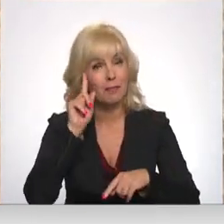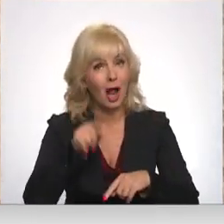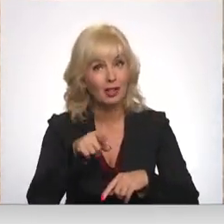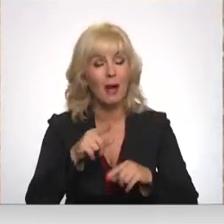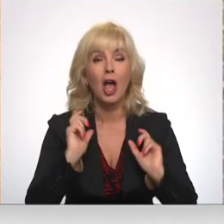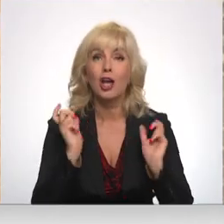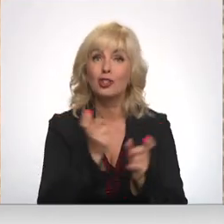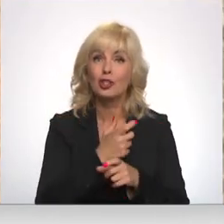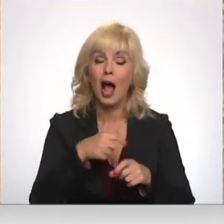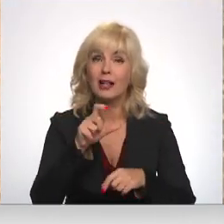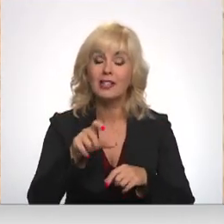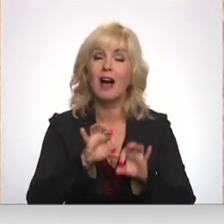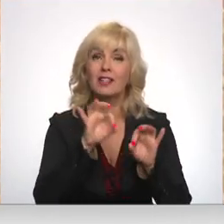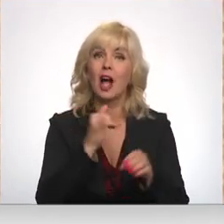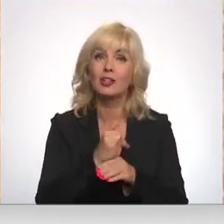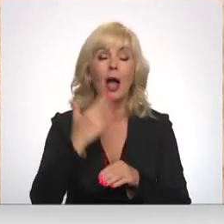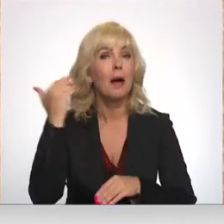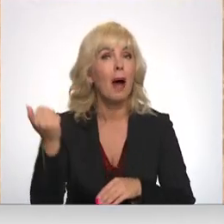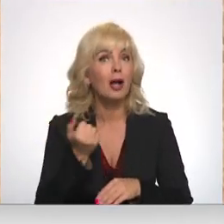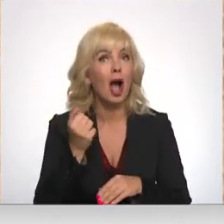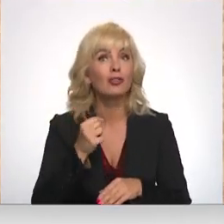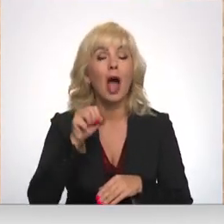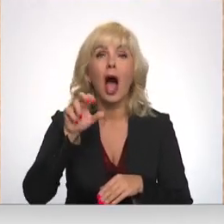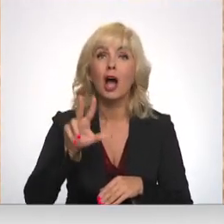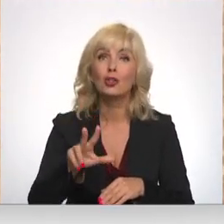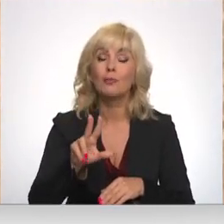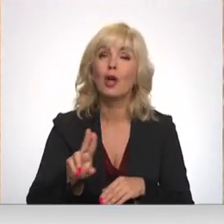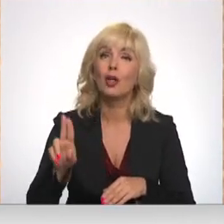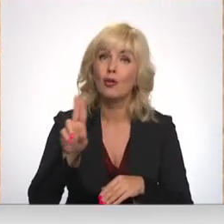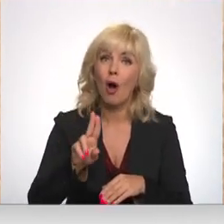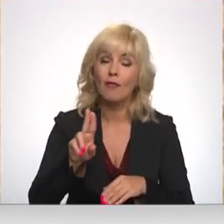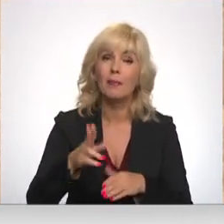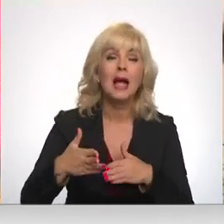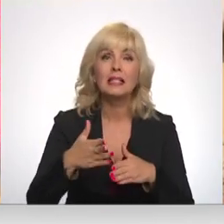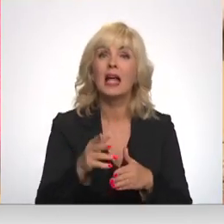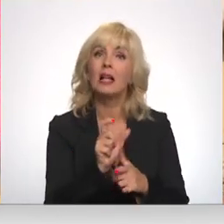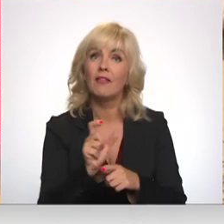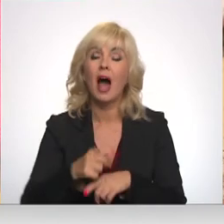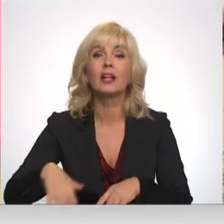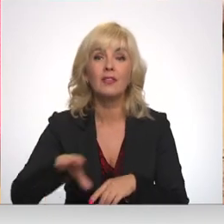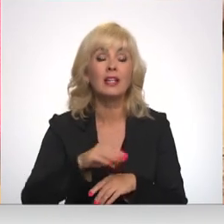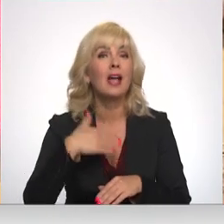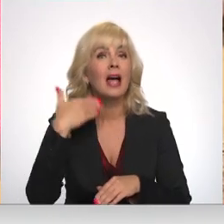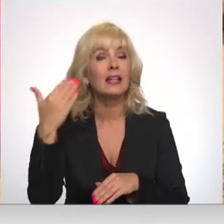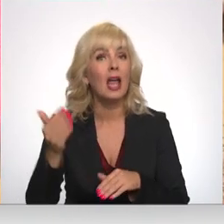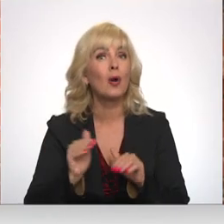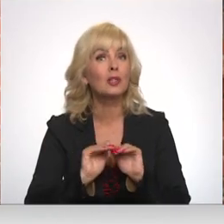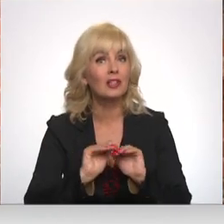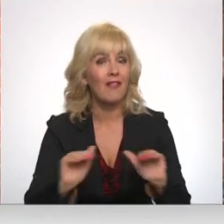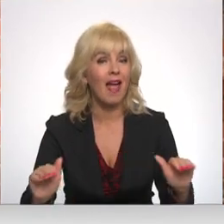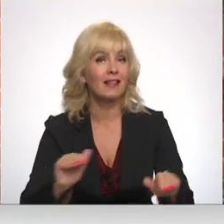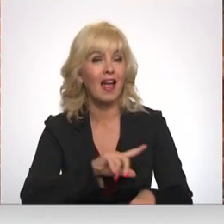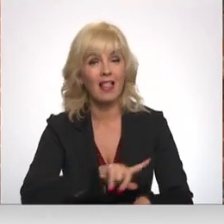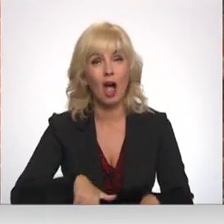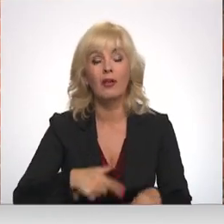Šalle pie cilvēkiem sāka ceļot pērnā gada 18. novembrī. Ceļa vārdi visam – Dievs svētī Latviju.